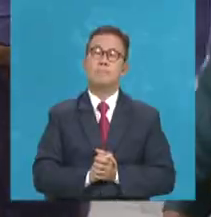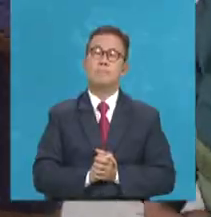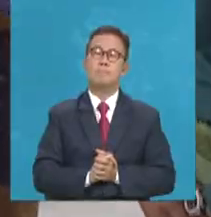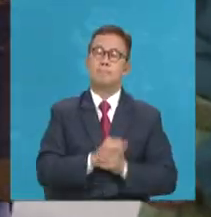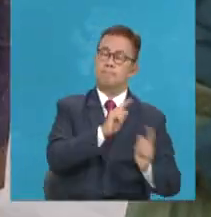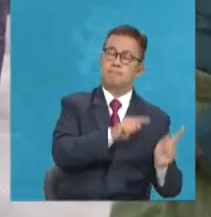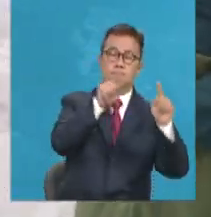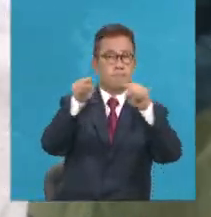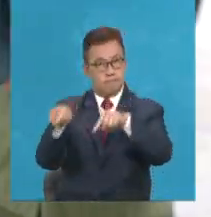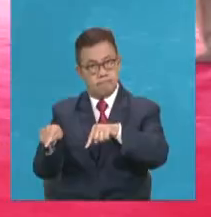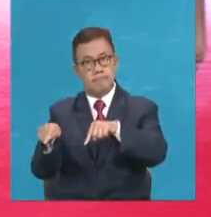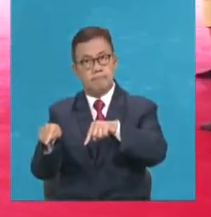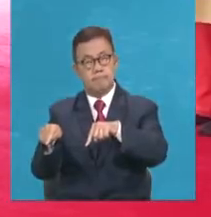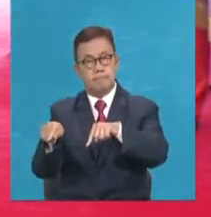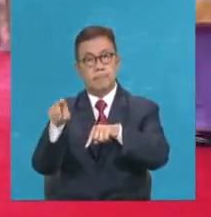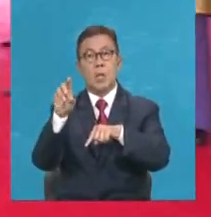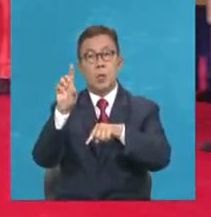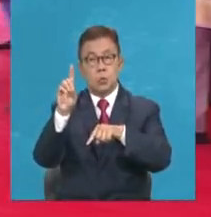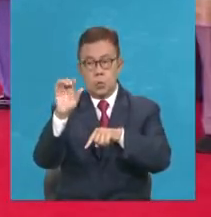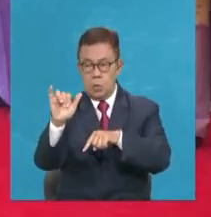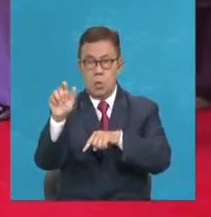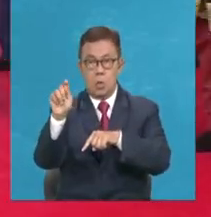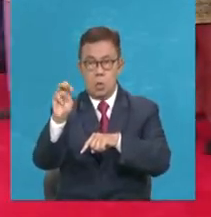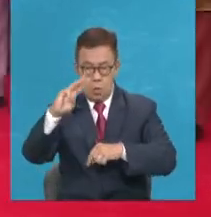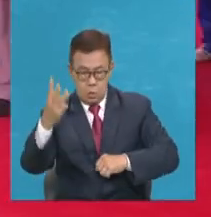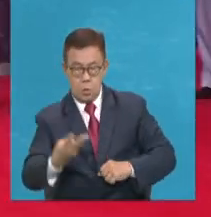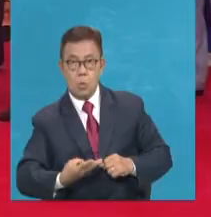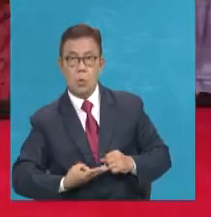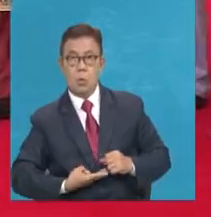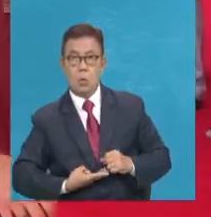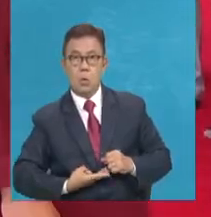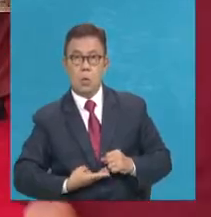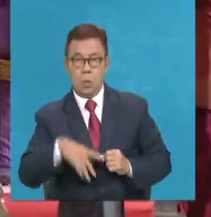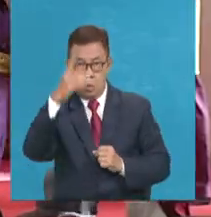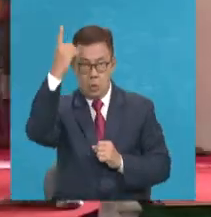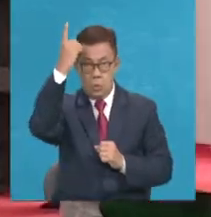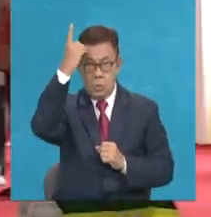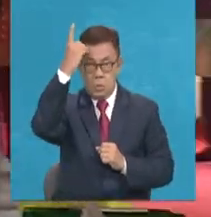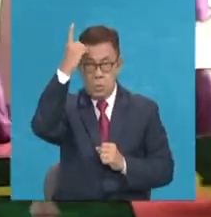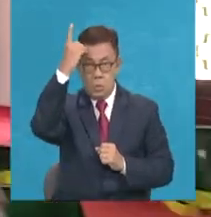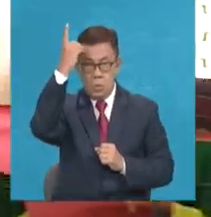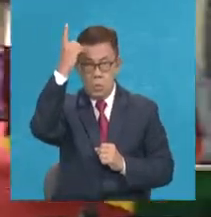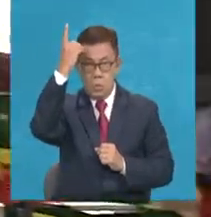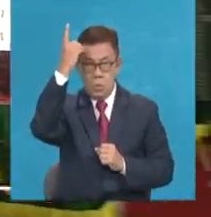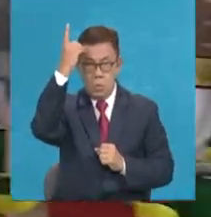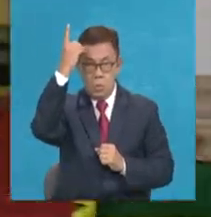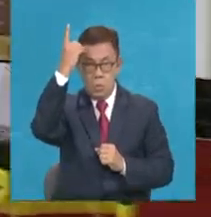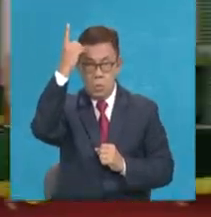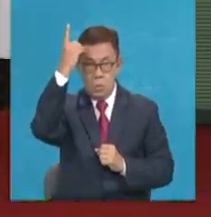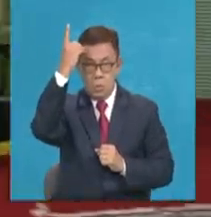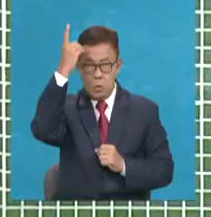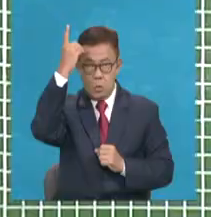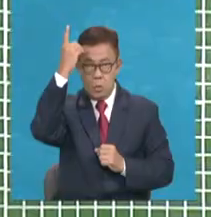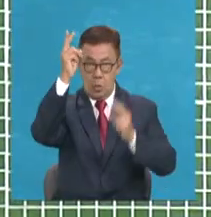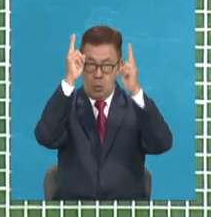keberangkatan Dulang teraman Mulia dijunjung oleh yang berhormat Sri Maharaja Datu padukari Setia